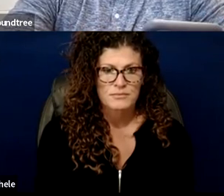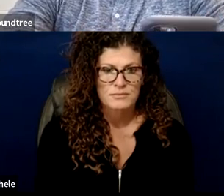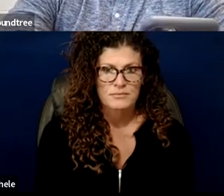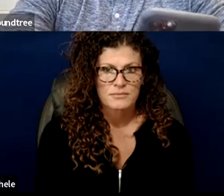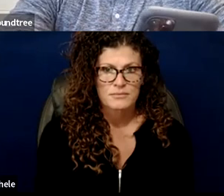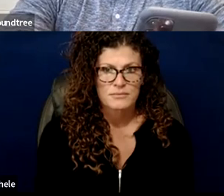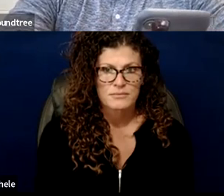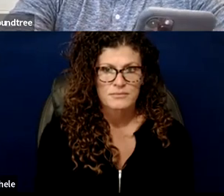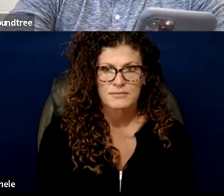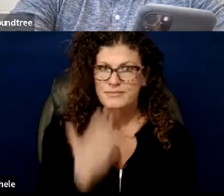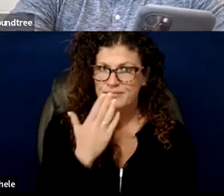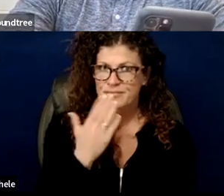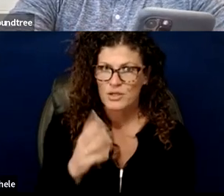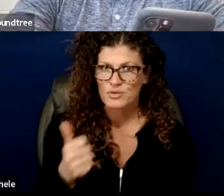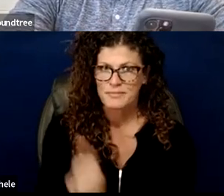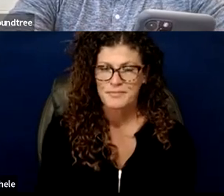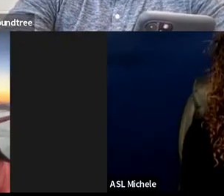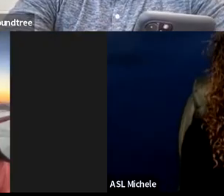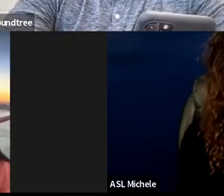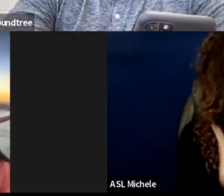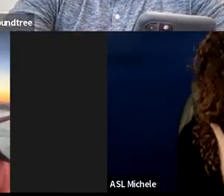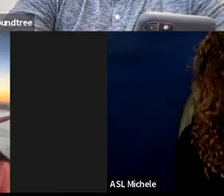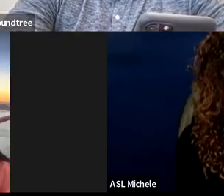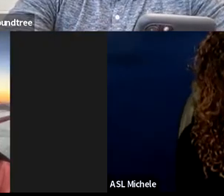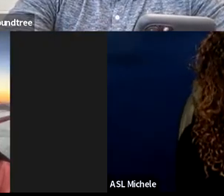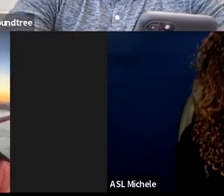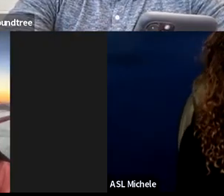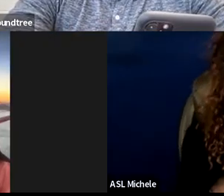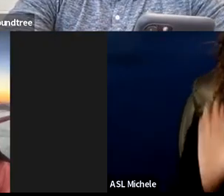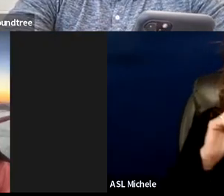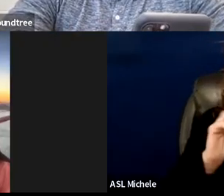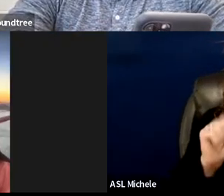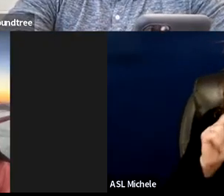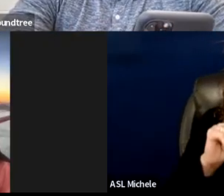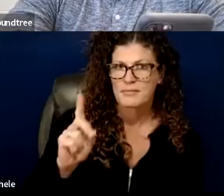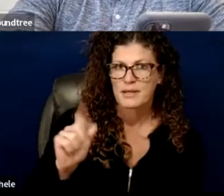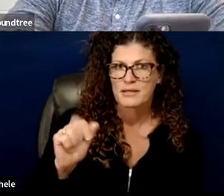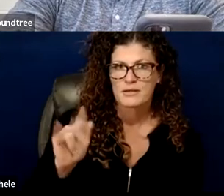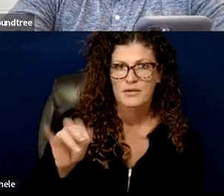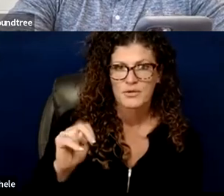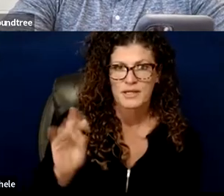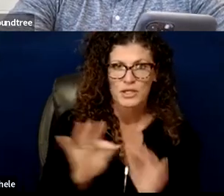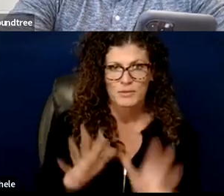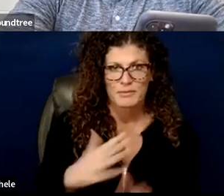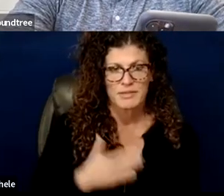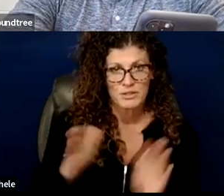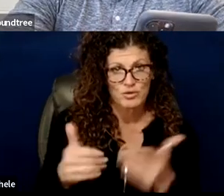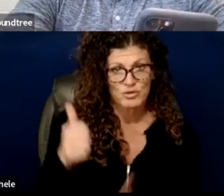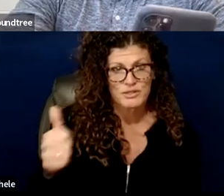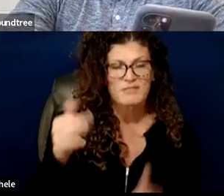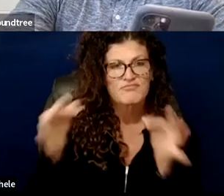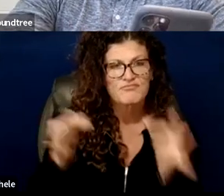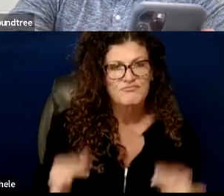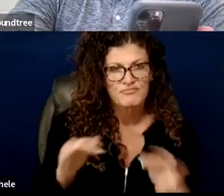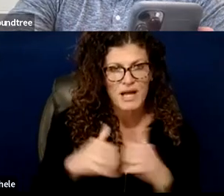亦都会去到广东话嘅翻译频道噶啦。唔该晒，一阵间见。Thank you so much. Perfect. Thank you. And will our Mandarin interpreter please introduce yourselves and give Zoom instructions